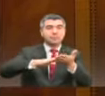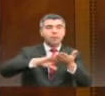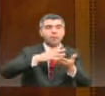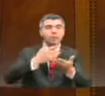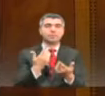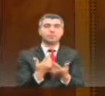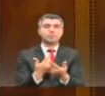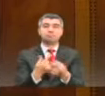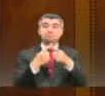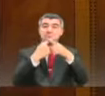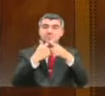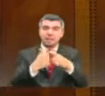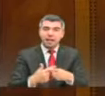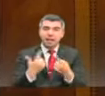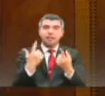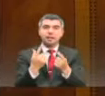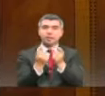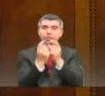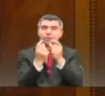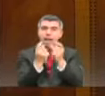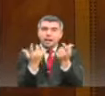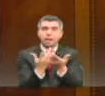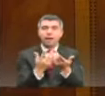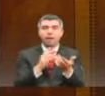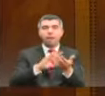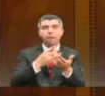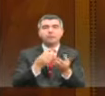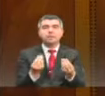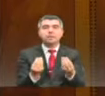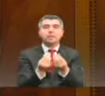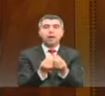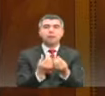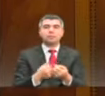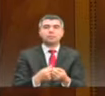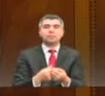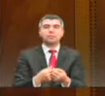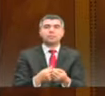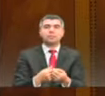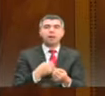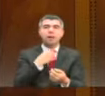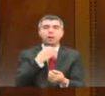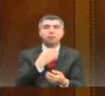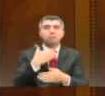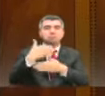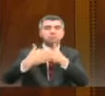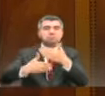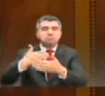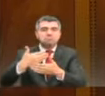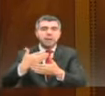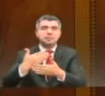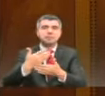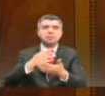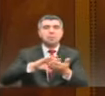العام والاستثمار العمومي بصفة خاصة مع مأسسة التقييم في تدبير